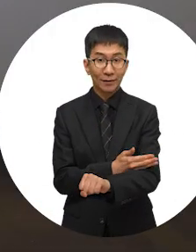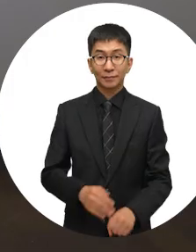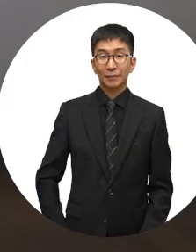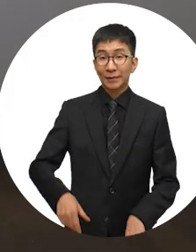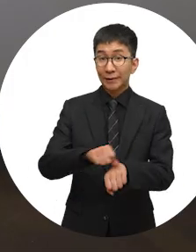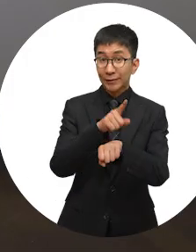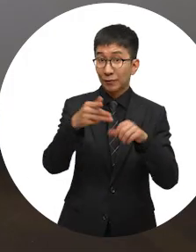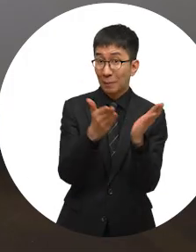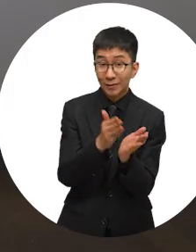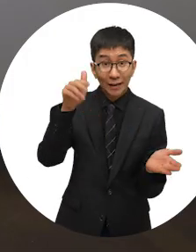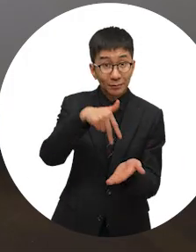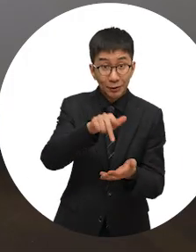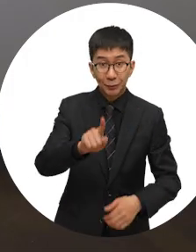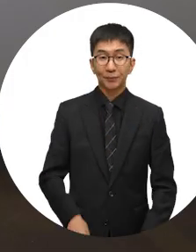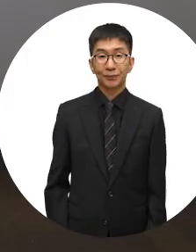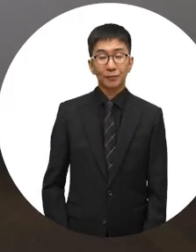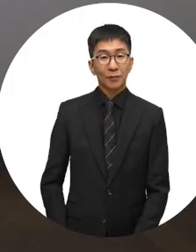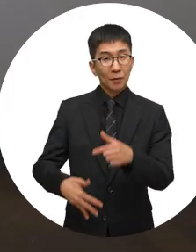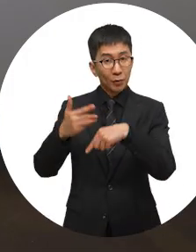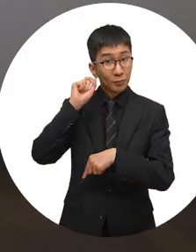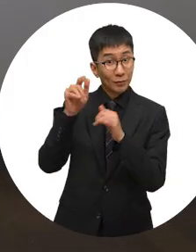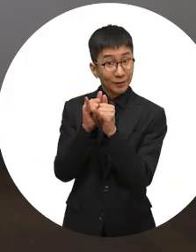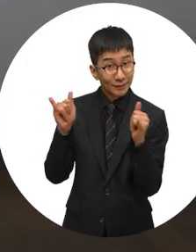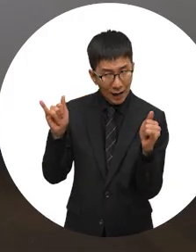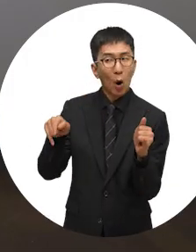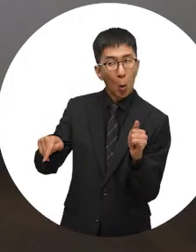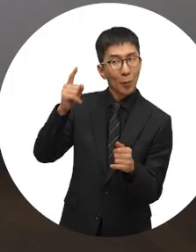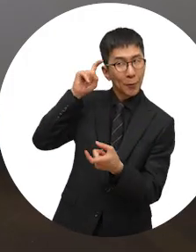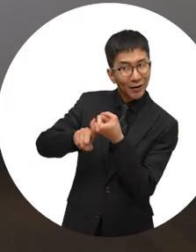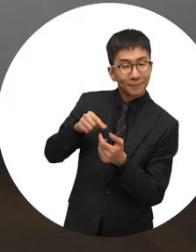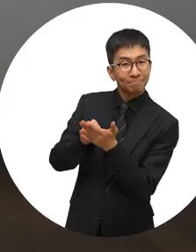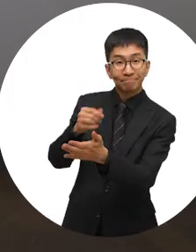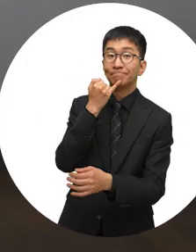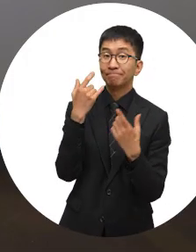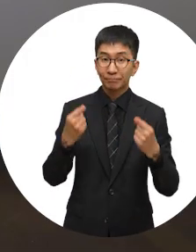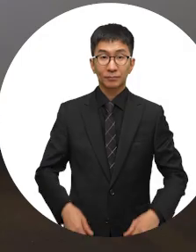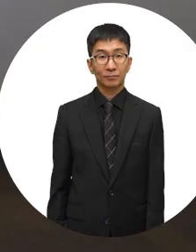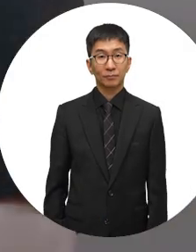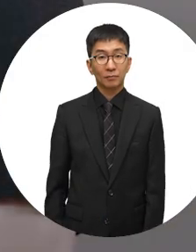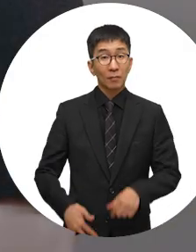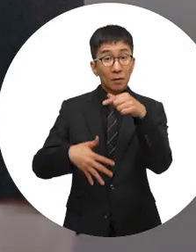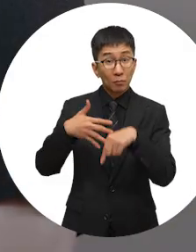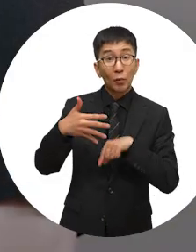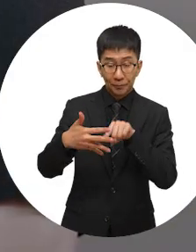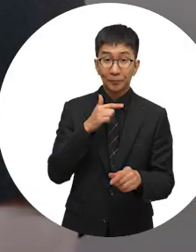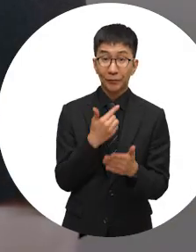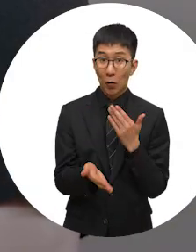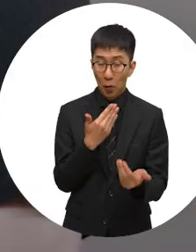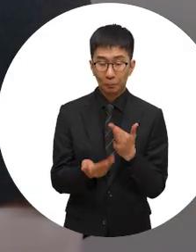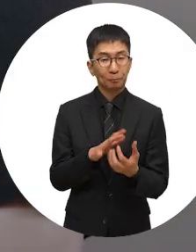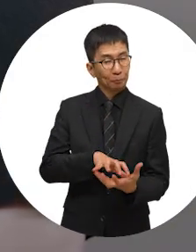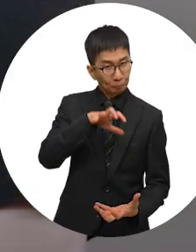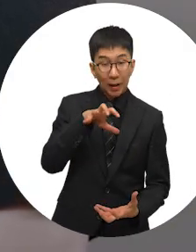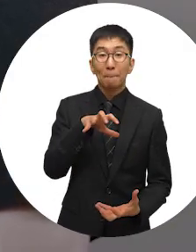역량, 계열 적합성이 뛰어난 학생이라면 소프트웨어 우수 전형 지원을 적극적으로 고려해 볼 수 있습니다. 특히 소프트웨어